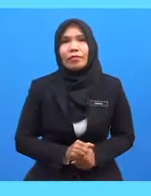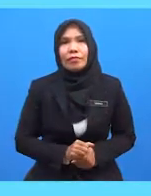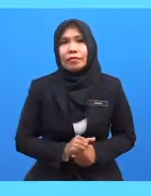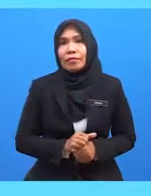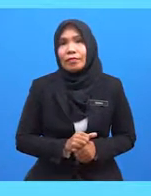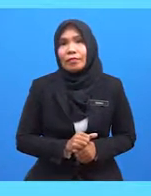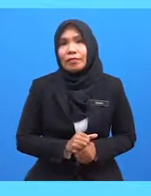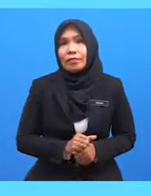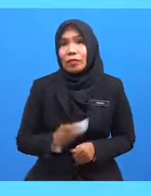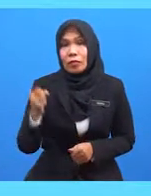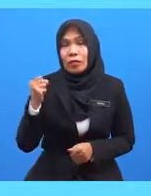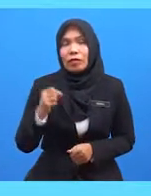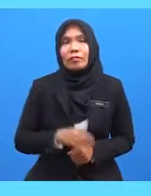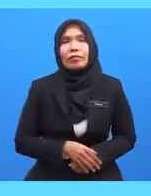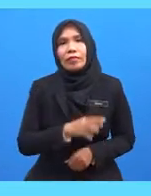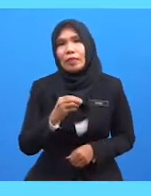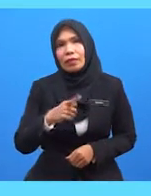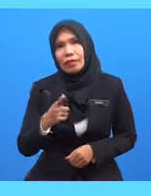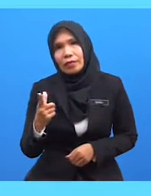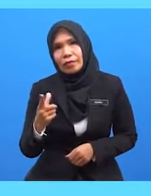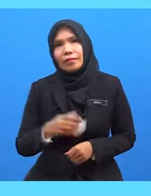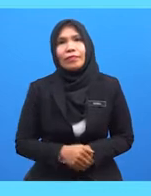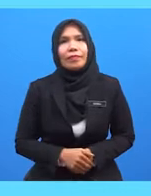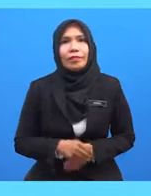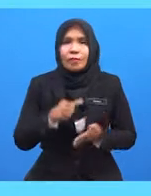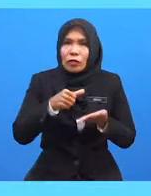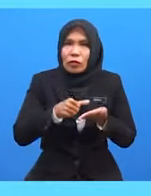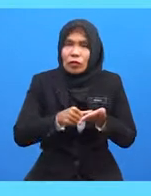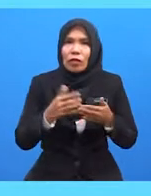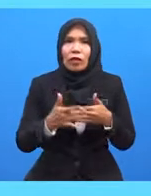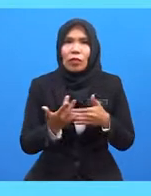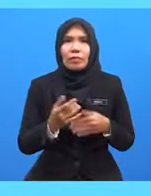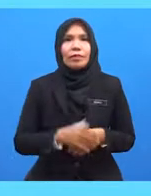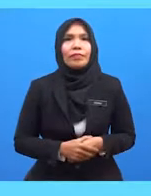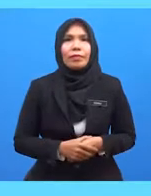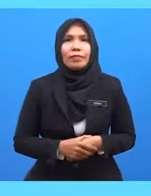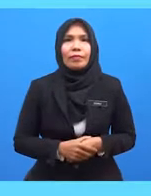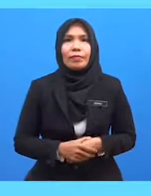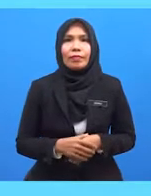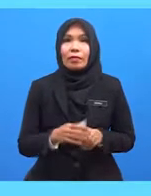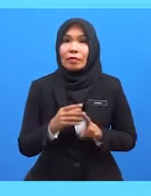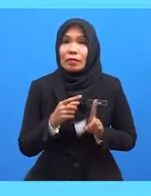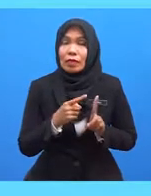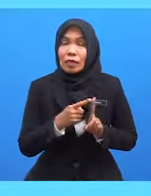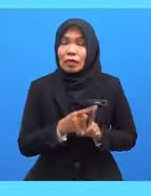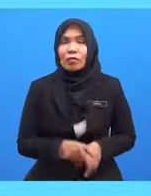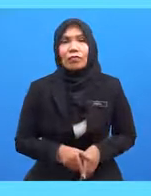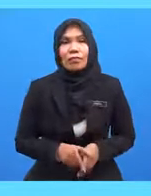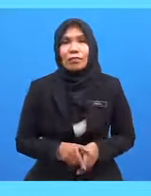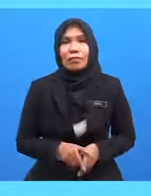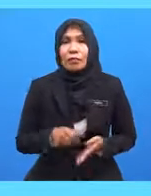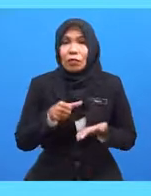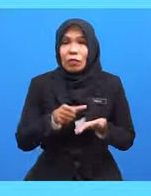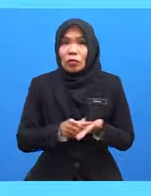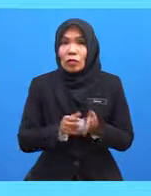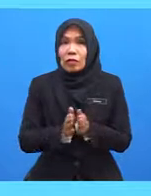kuat dan sebagainya. Surat awal. Surat izin perniagaan Sultan Aceh dalam